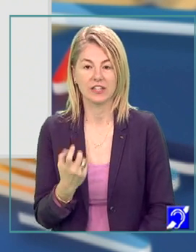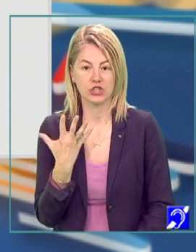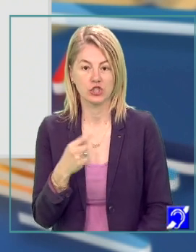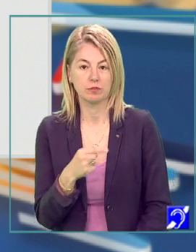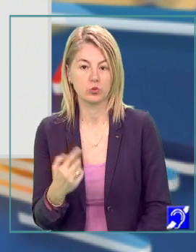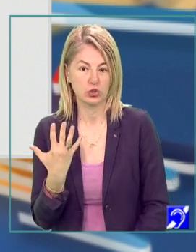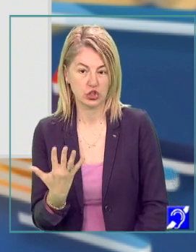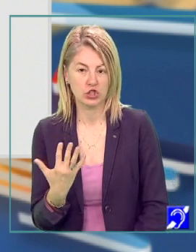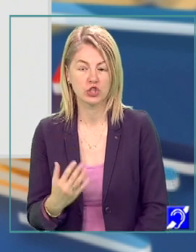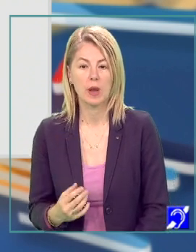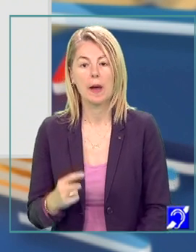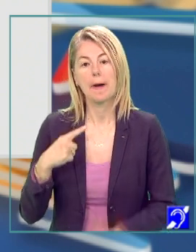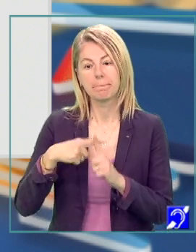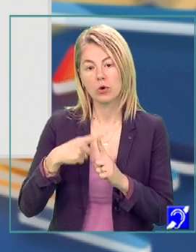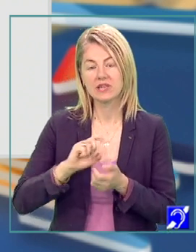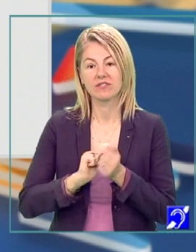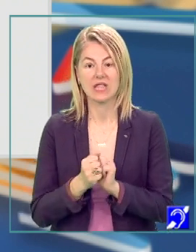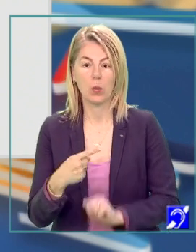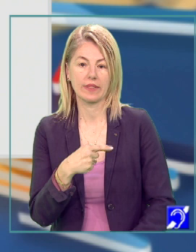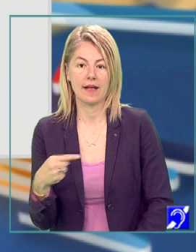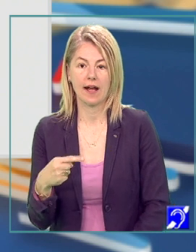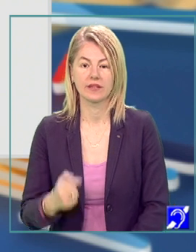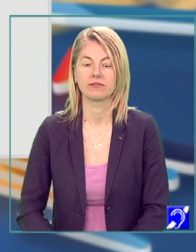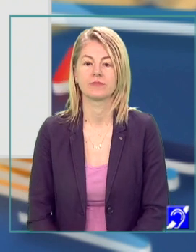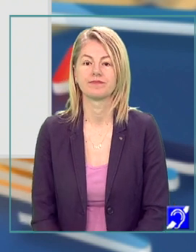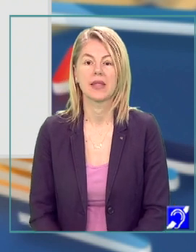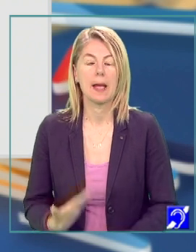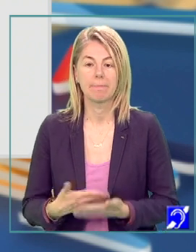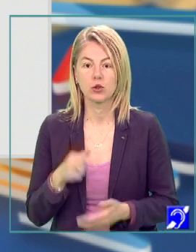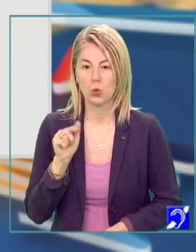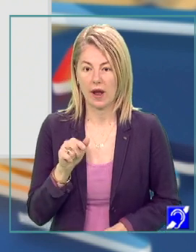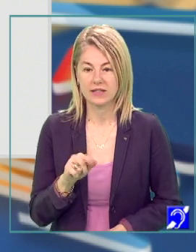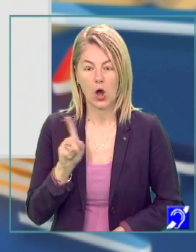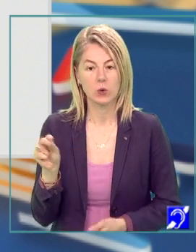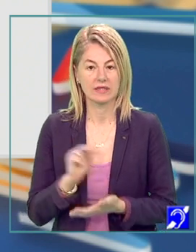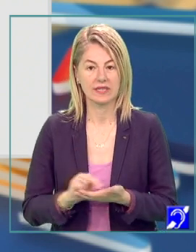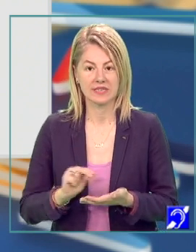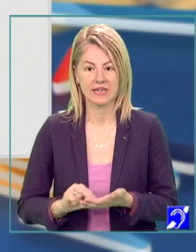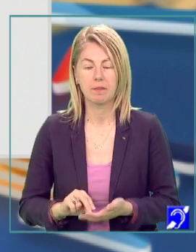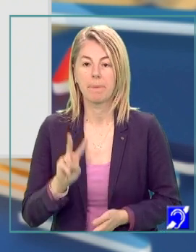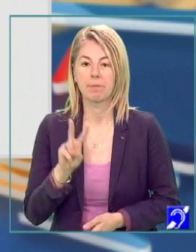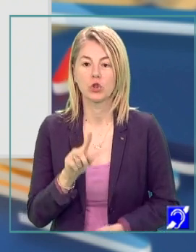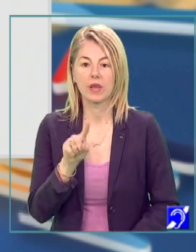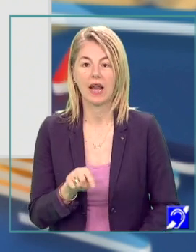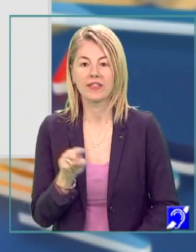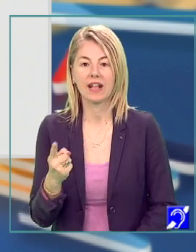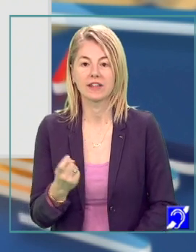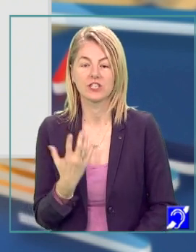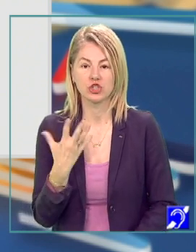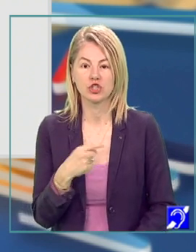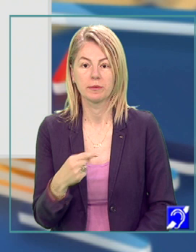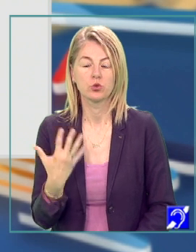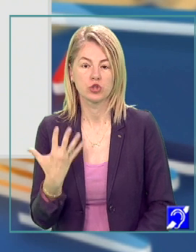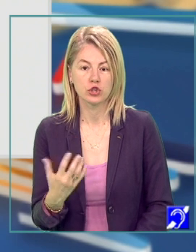minus 5, pozitiv sau negativ. Pentru asta o să-l scriem pe 2 radical din 5